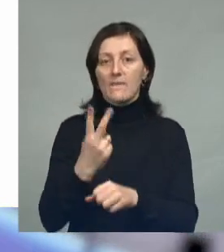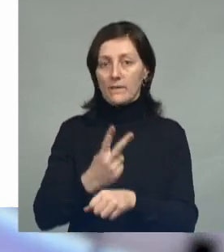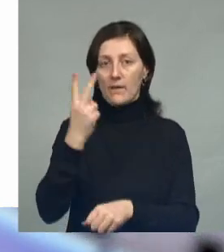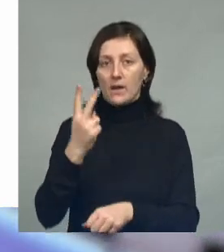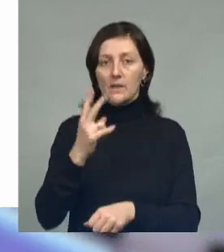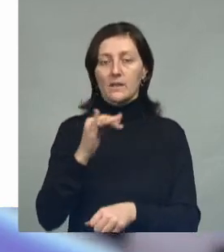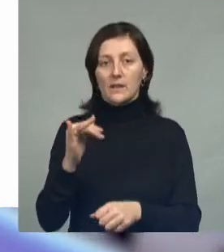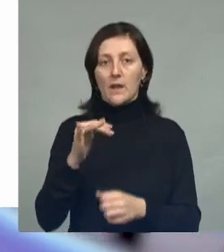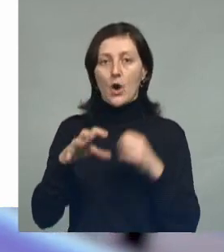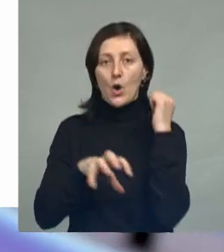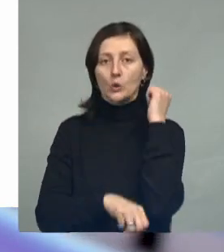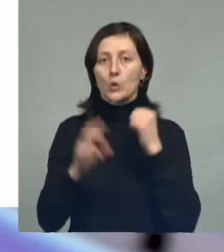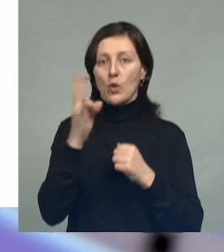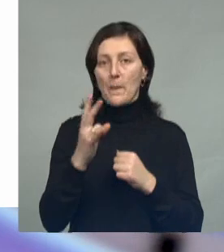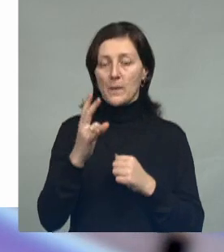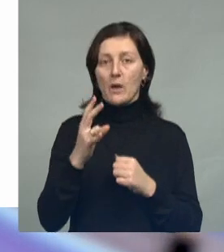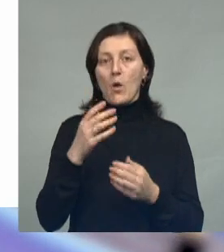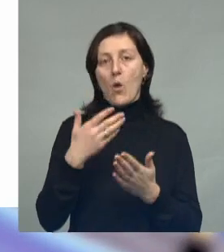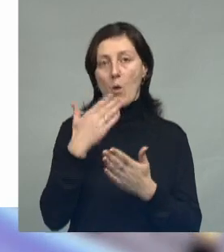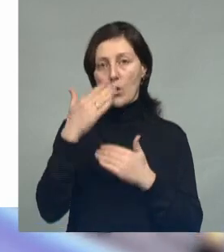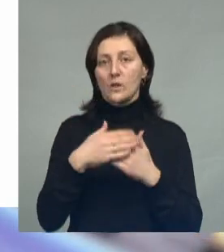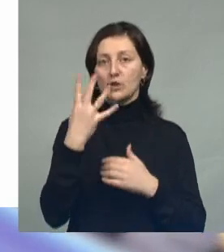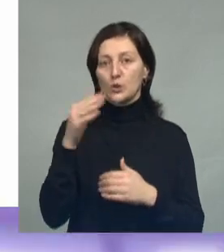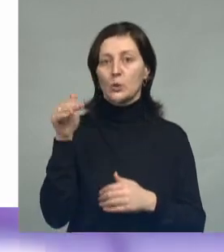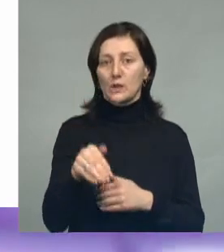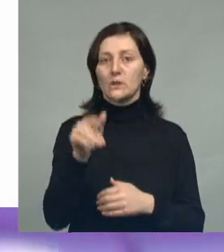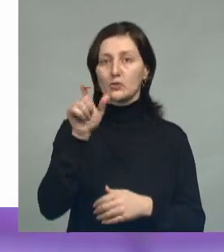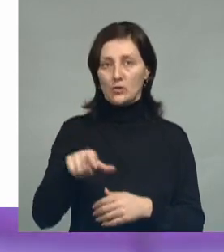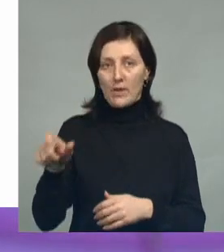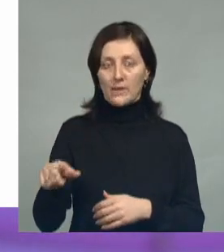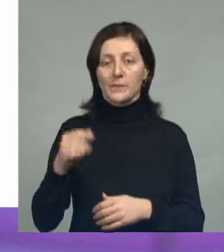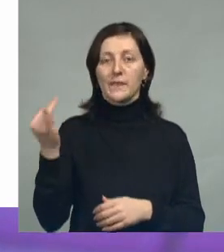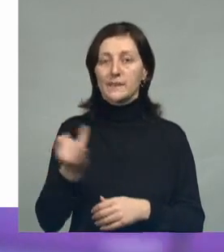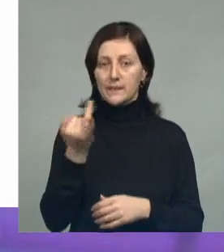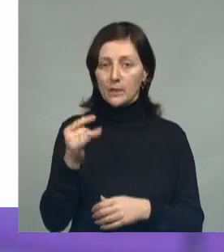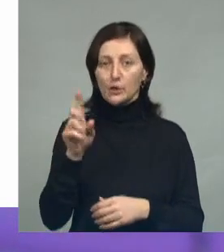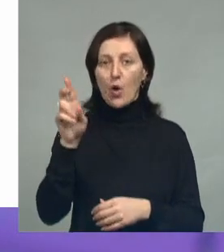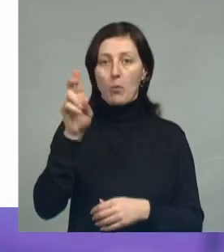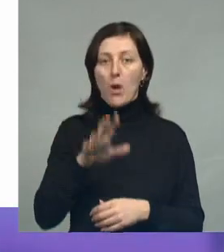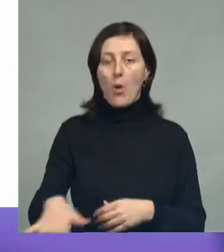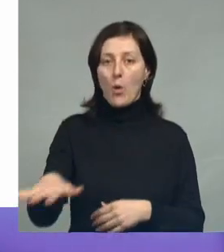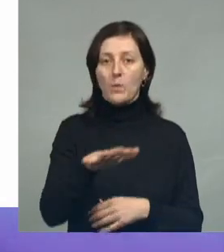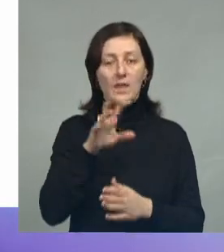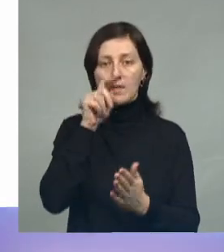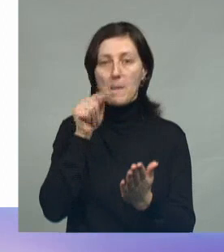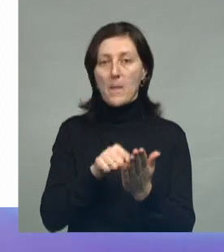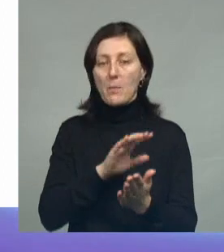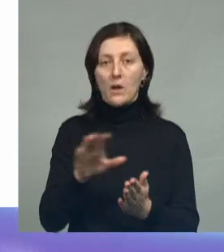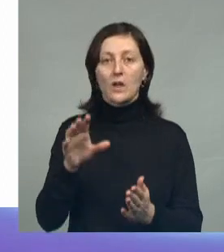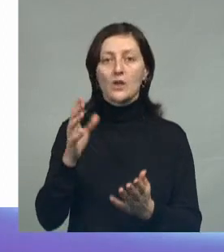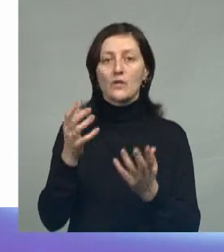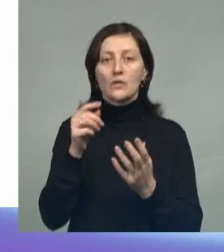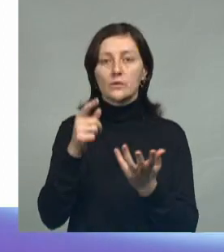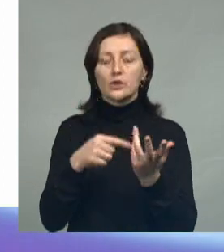составил концу ноября немногим более 4000 человек интересно что областной центр не попал в число муниципалитетов с